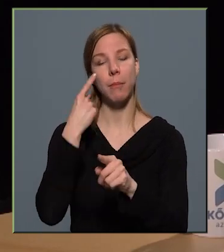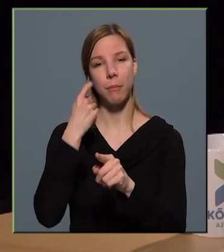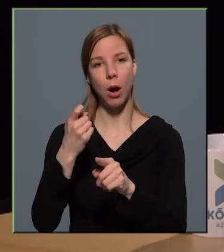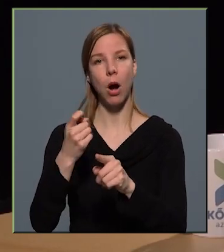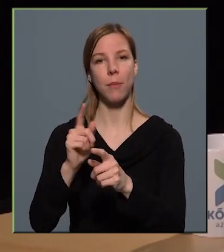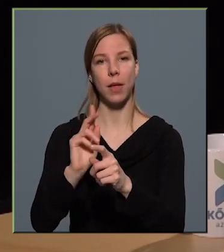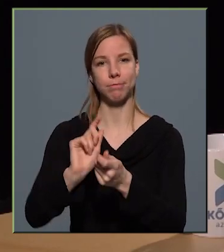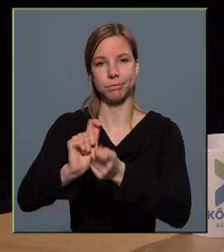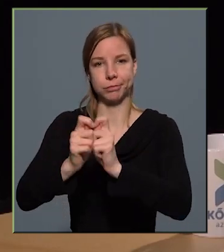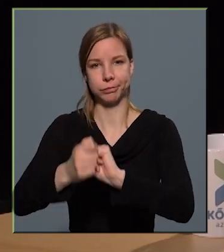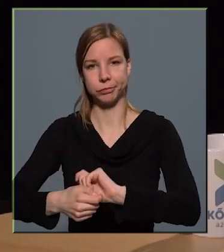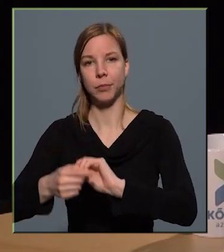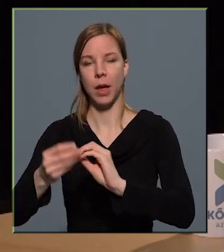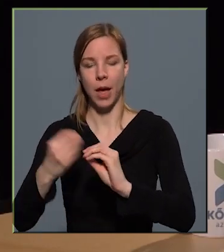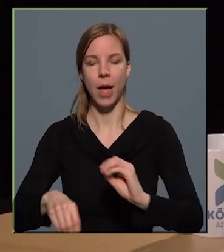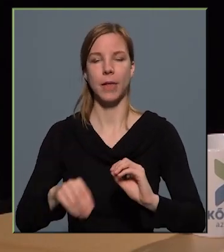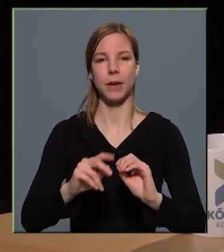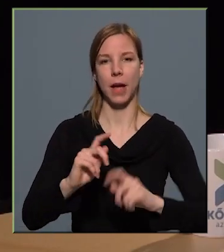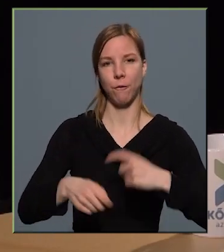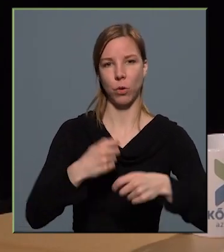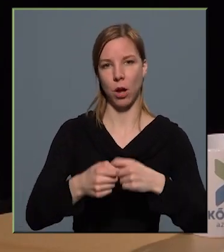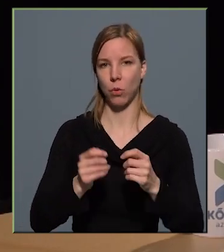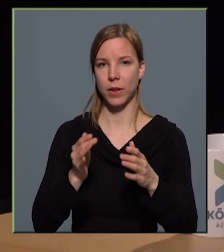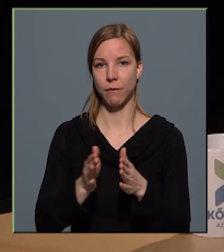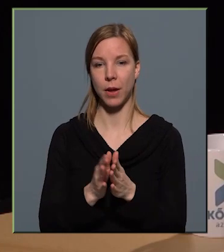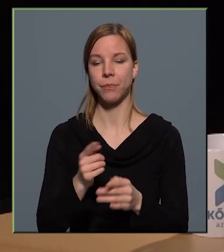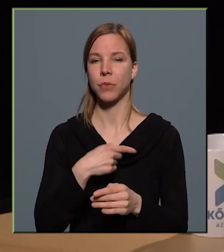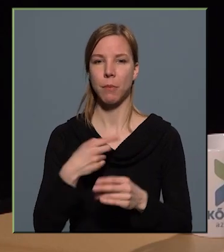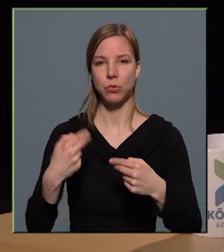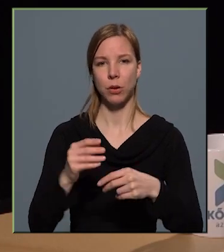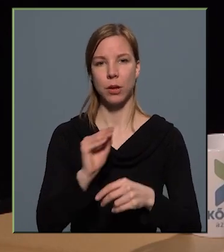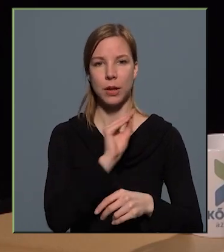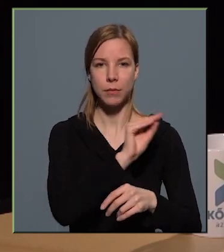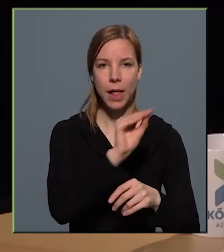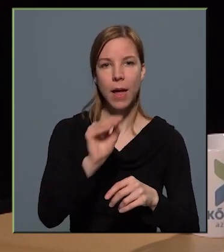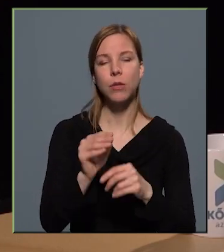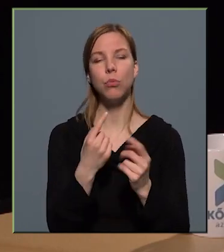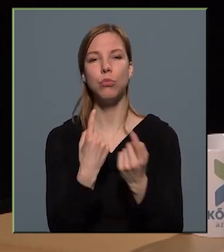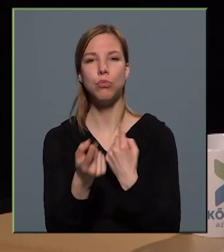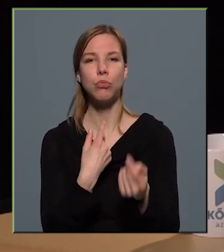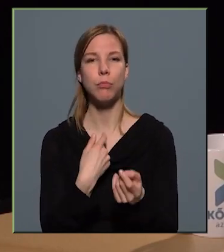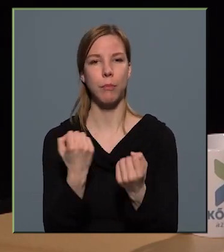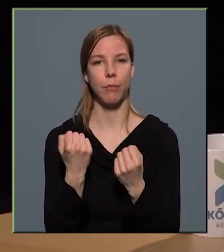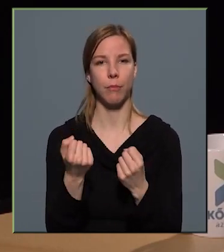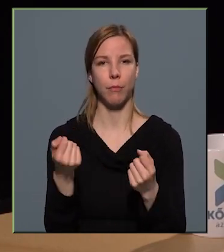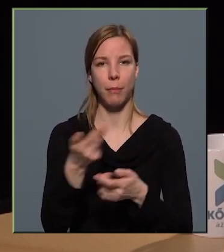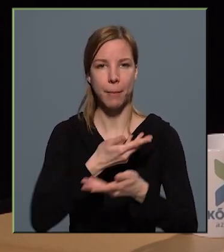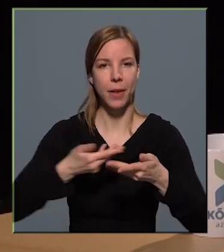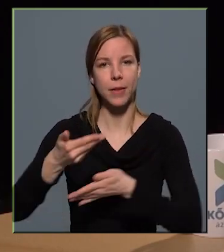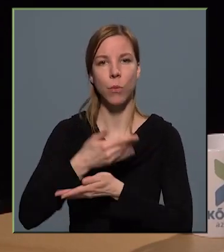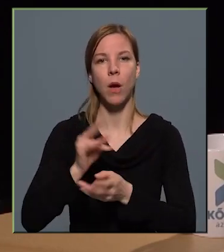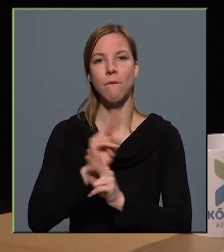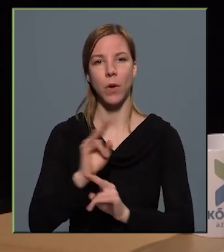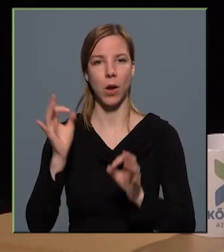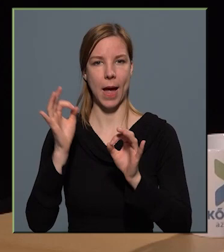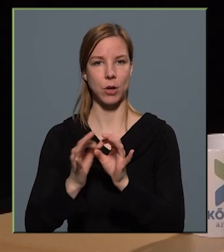ezért érdemes foglalkozni vele az ellátórendszernek, ezeket mi is tovább jelezzük, megbeszéljük egymás között, vannak esettanulmányok, hogyha